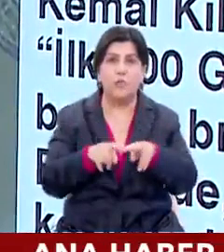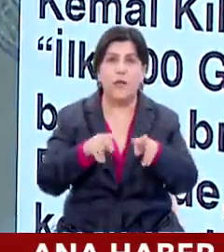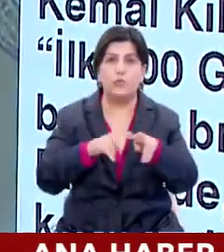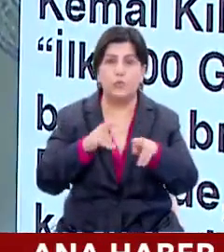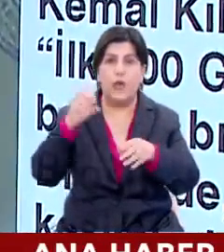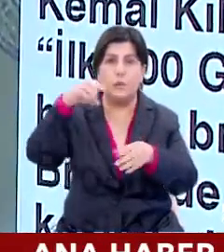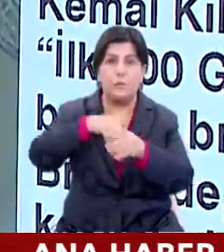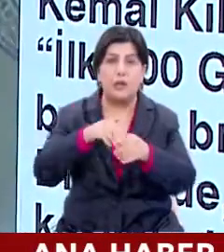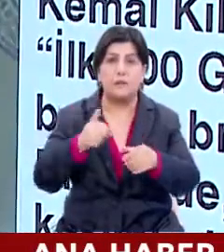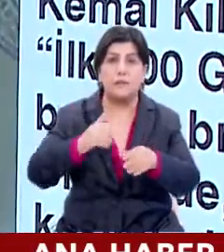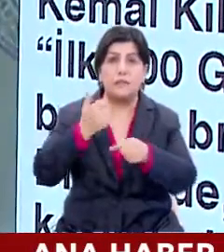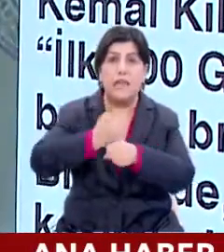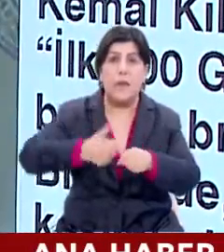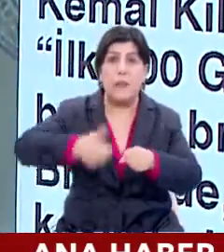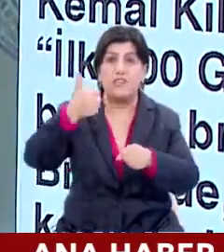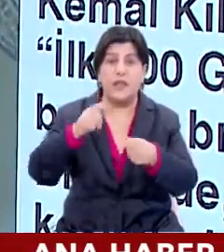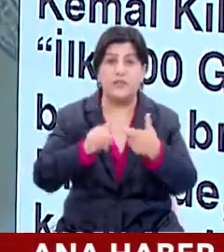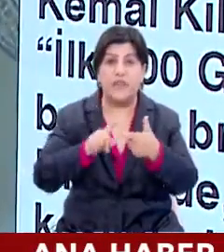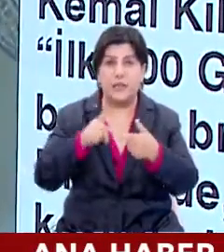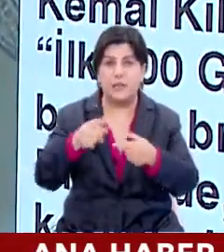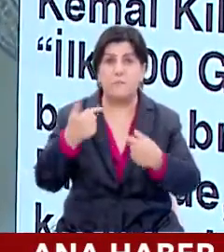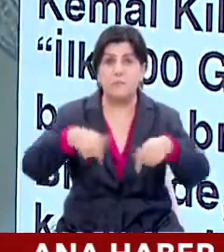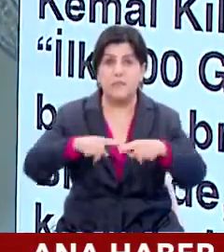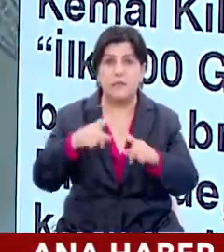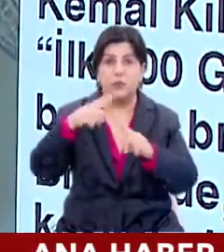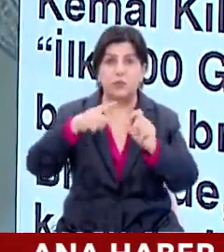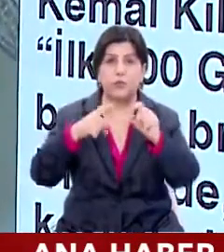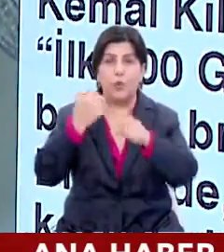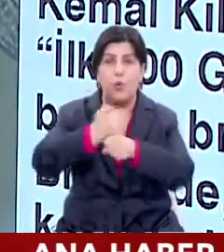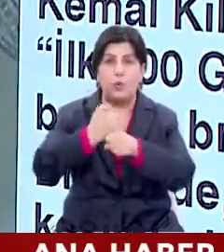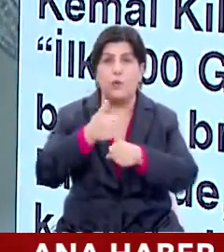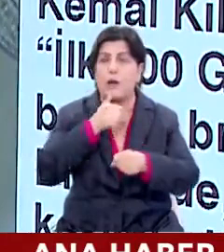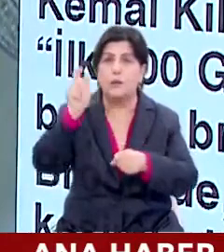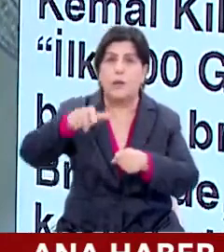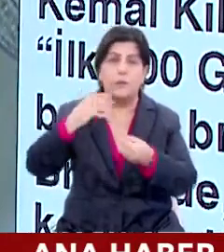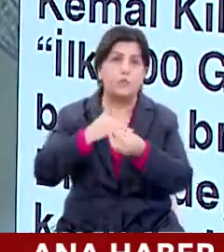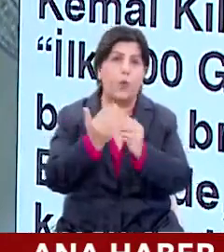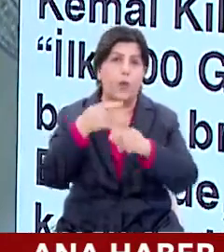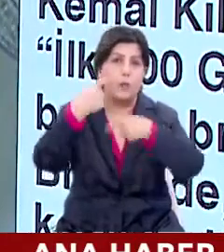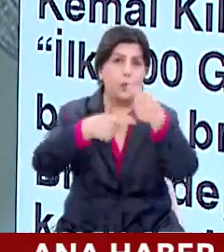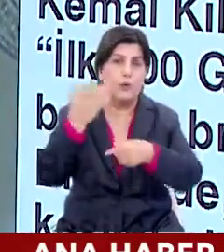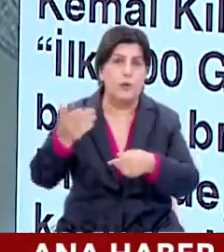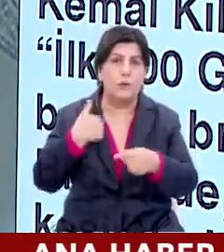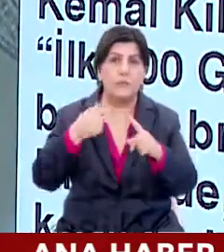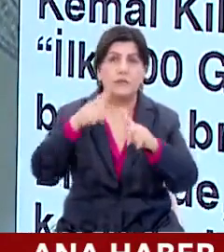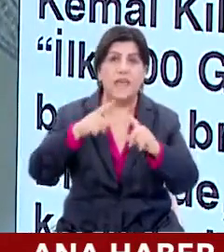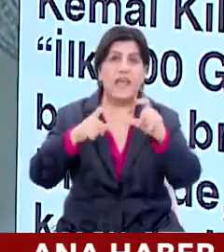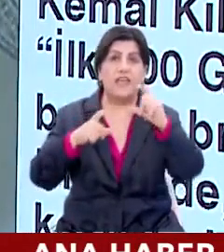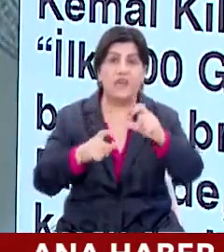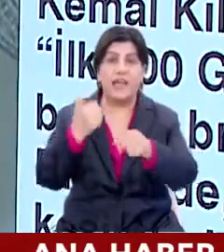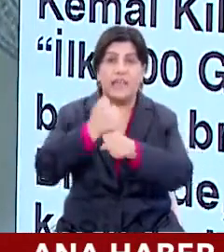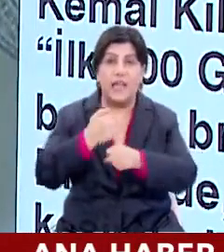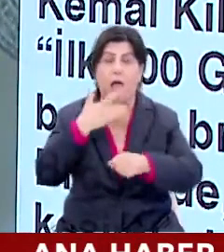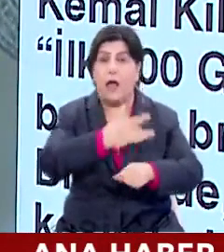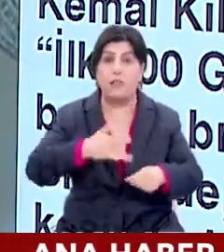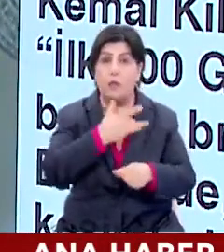Kurtulmuş AK Parti Genel Başkan vekiliydi diyor ki biz tok diyoruz adamlar soğan diyor Biz TCG Anadolu